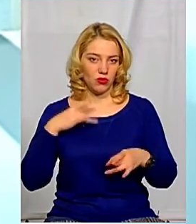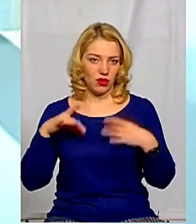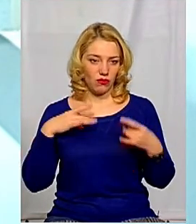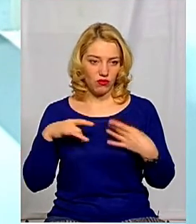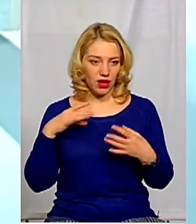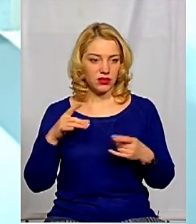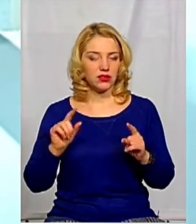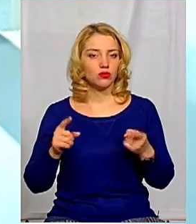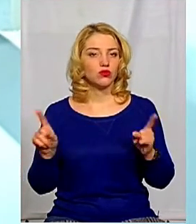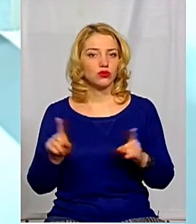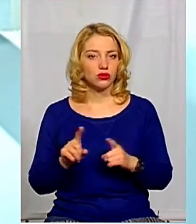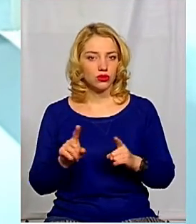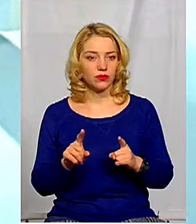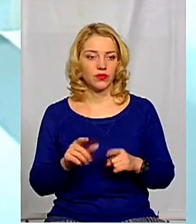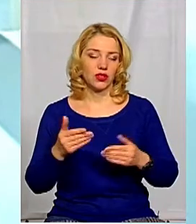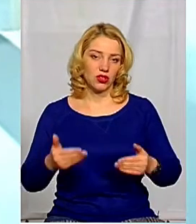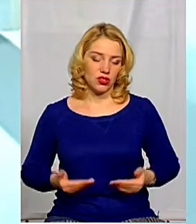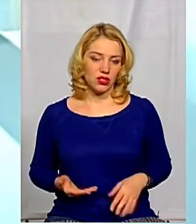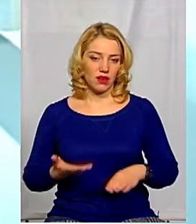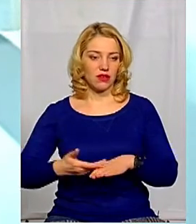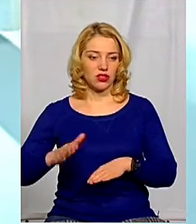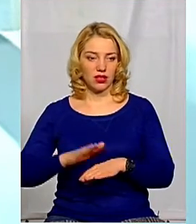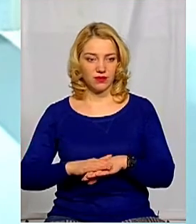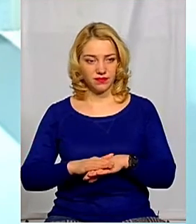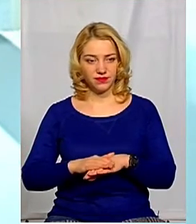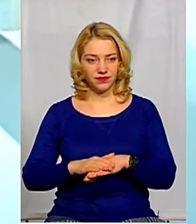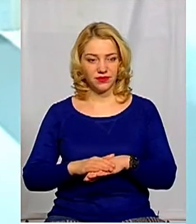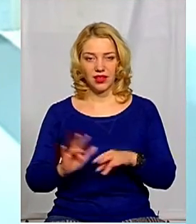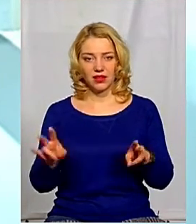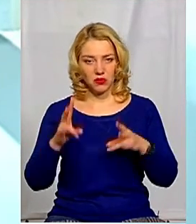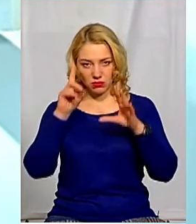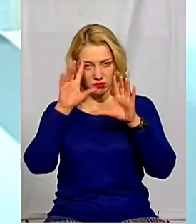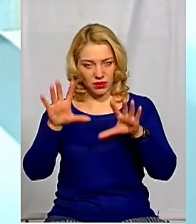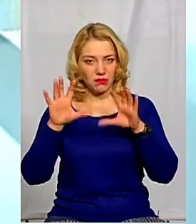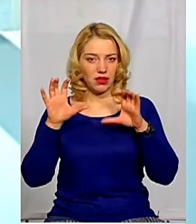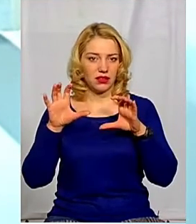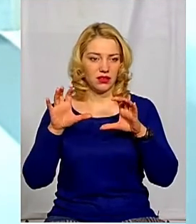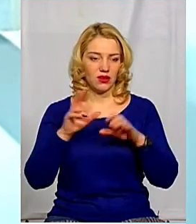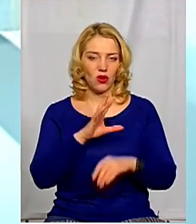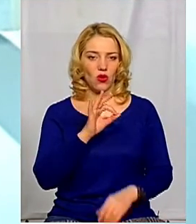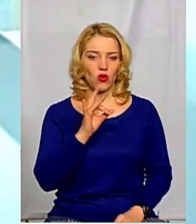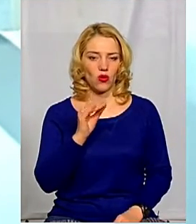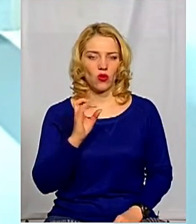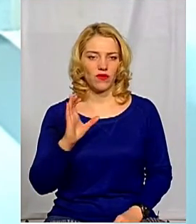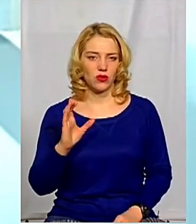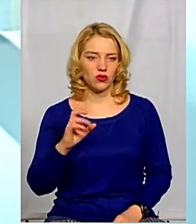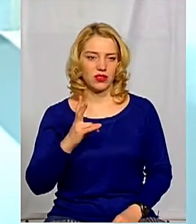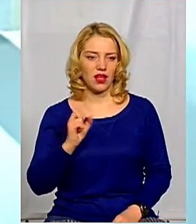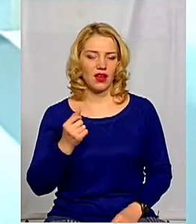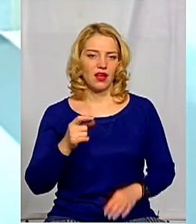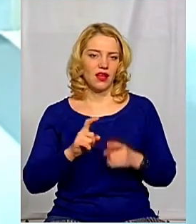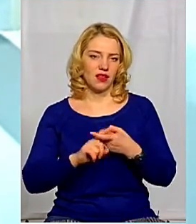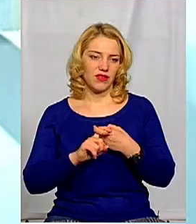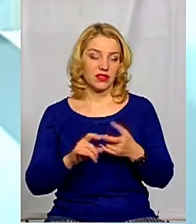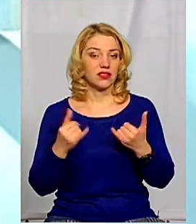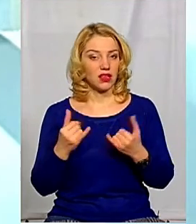нервуватися, тому що життя і так важке. Не переймайтеся коронавірусну інфекцію